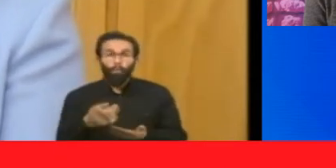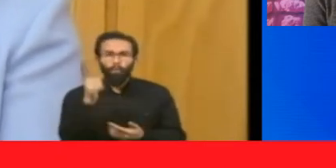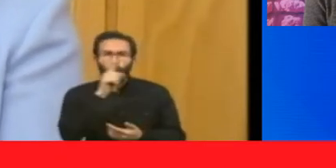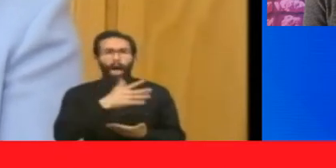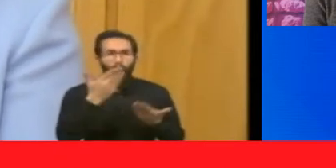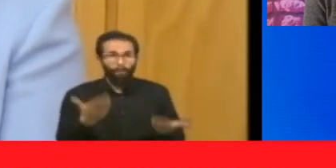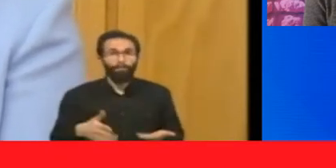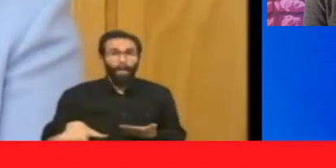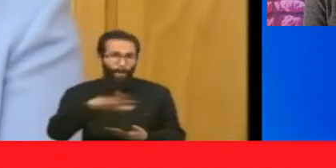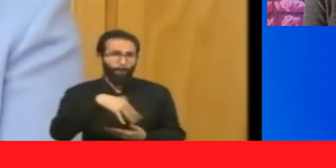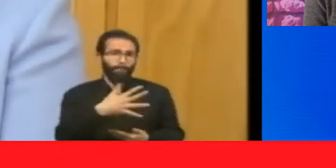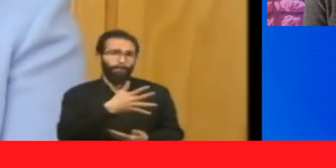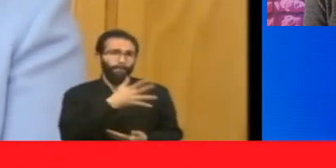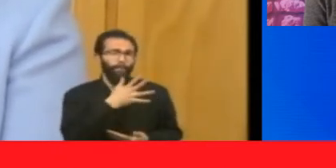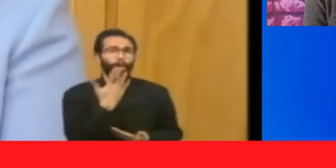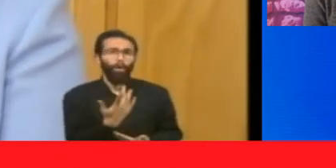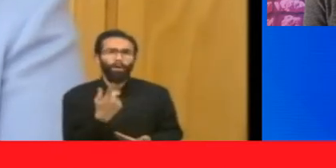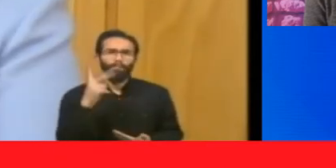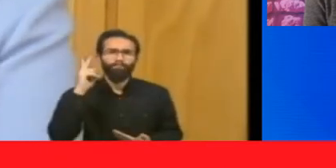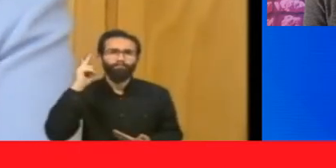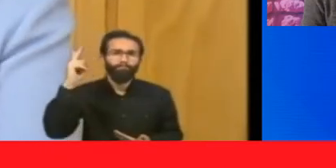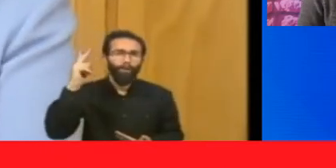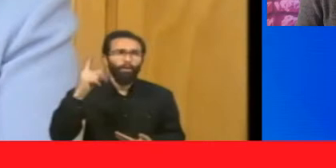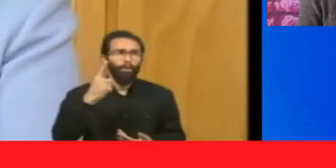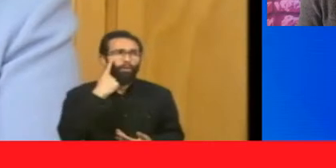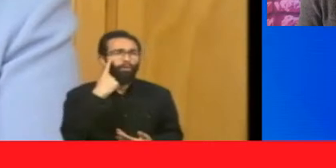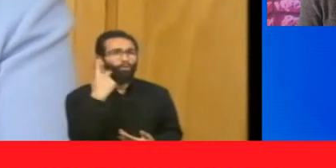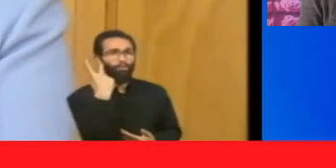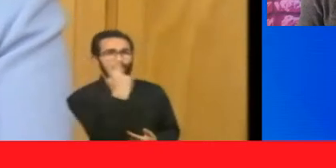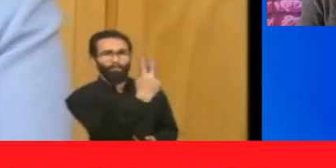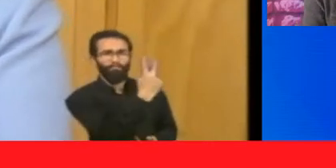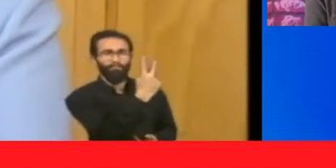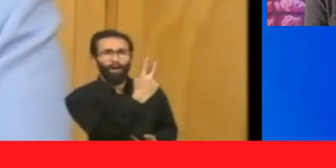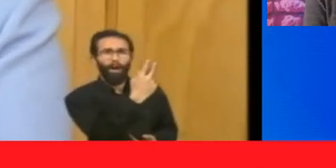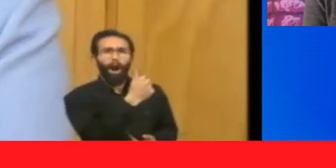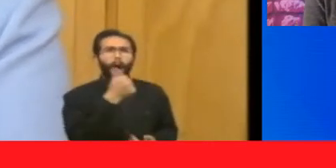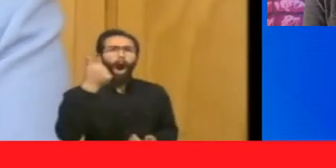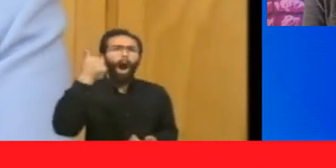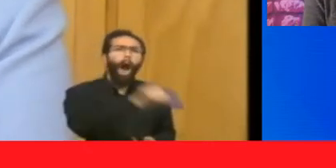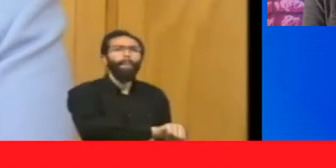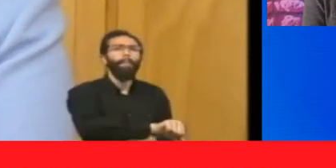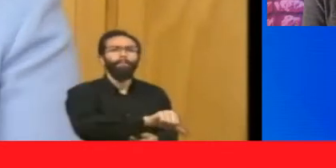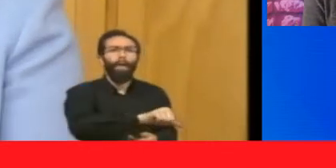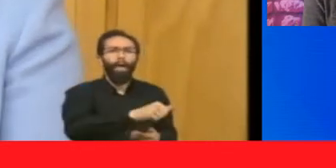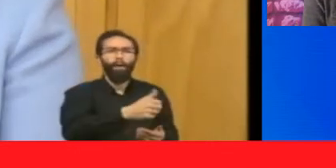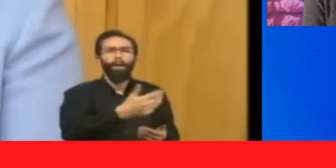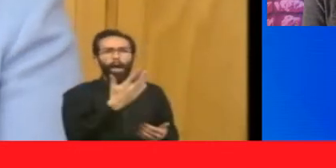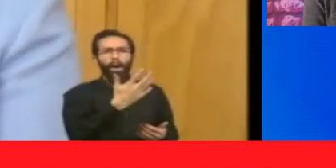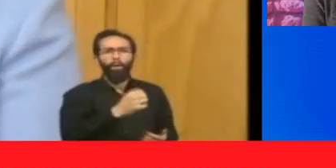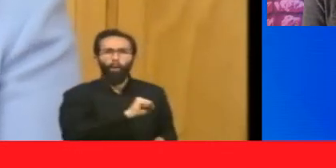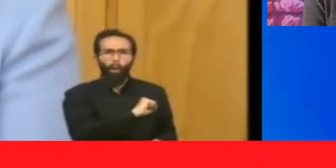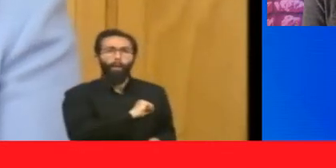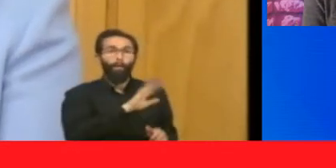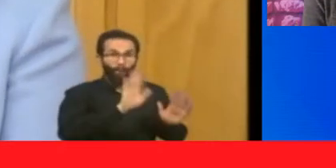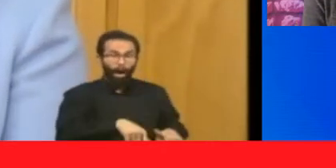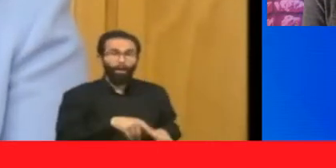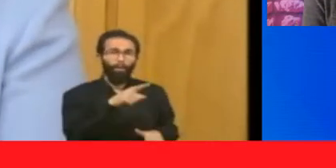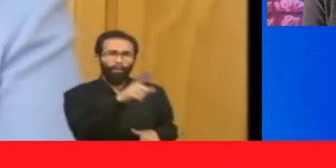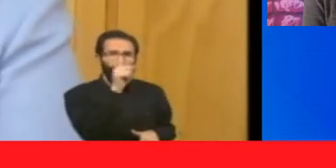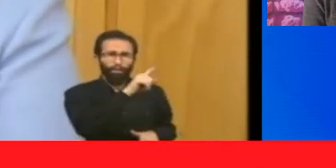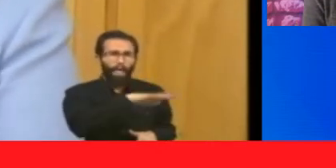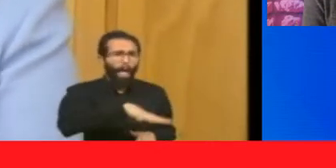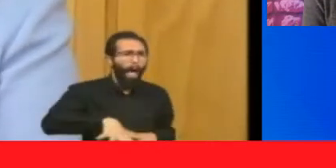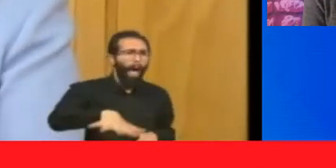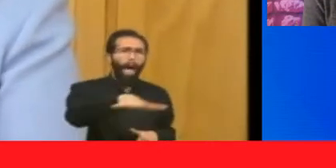bir kaybetme korkusu var ve bu kaybetme korkusuyla herkesi hedef alan, hukuksuzlukta